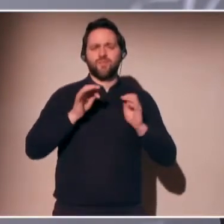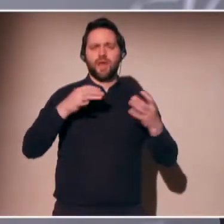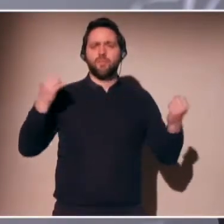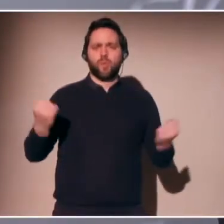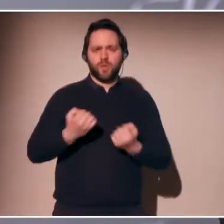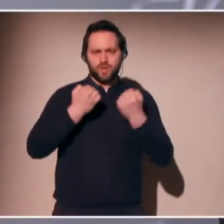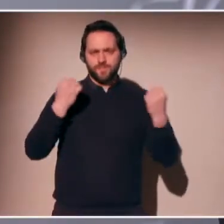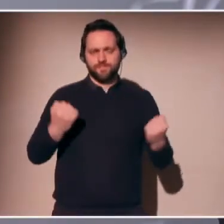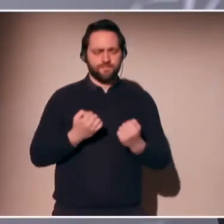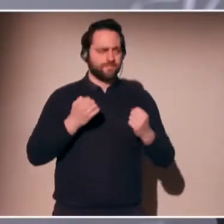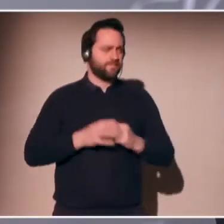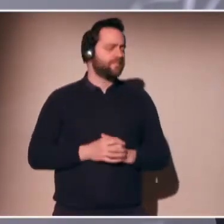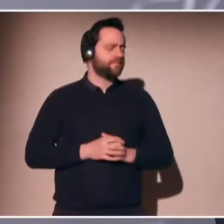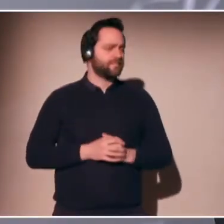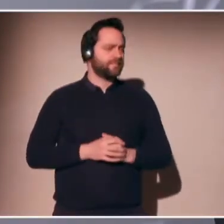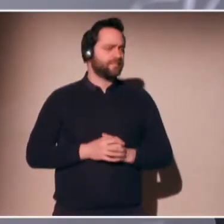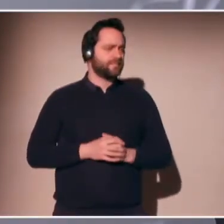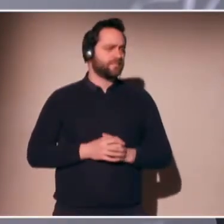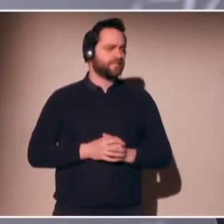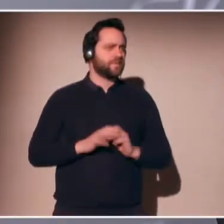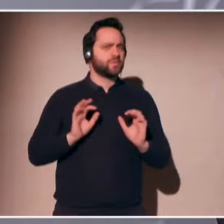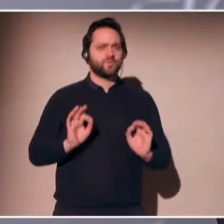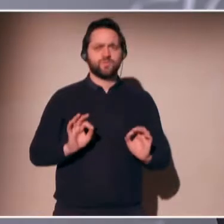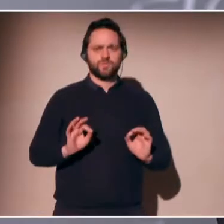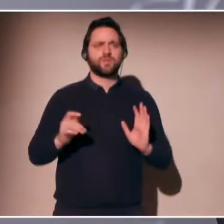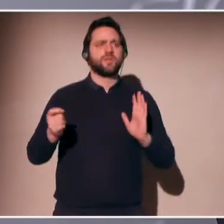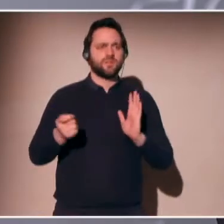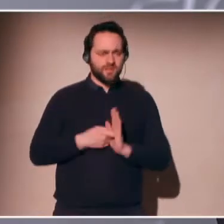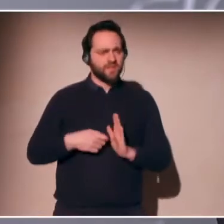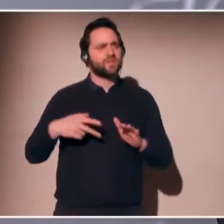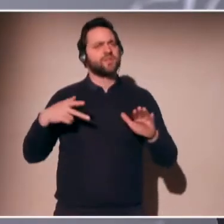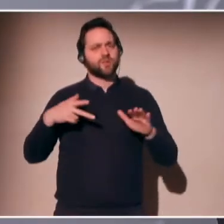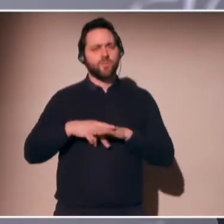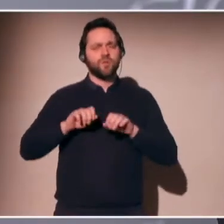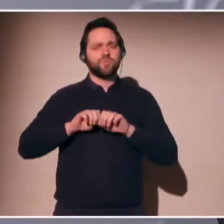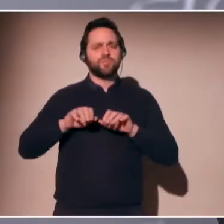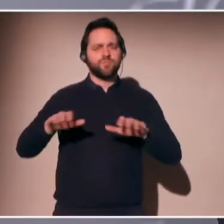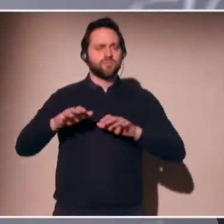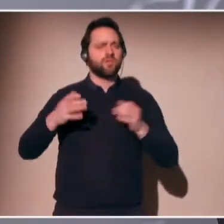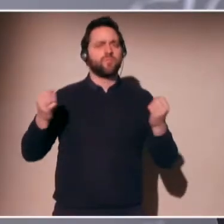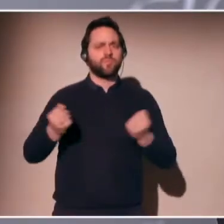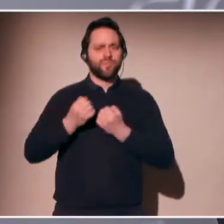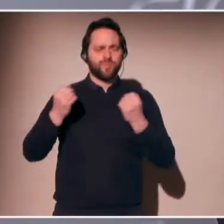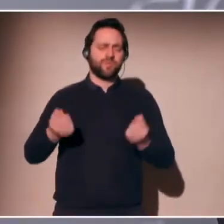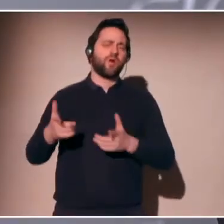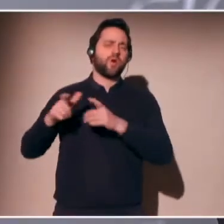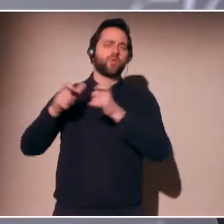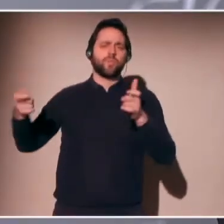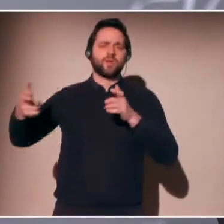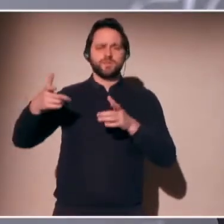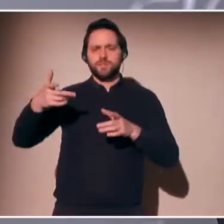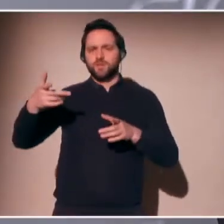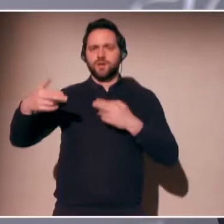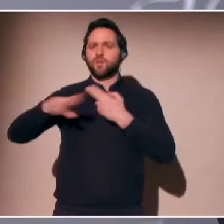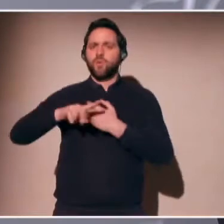quand on a commencé à en parler, l'entreprise impliquée a dit non, on n'a rien à voir là-dedans. C'est